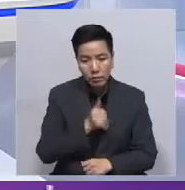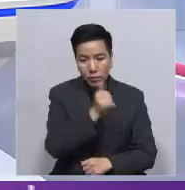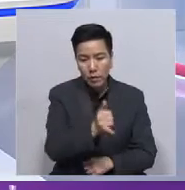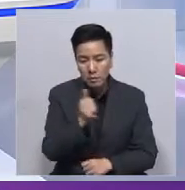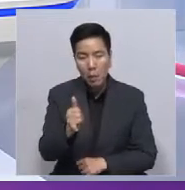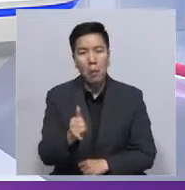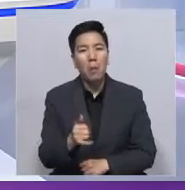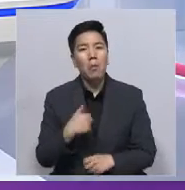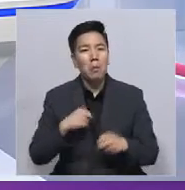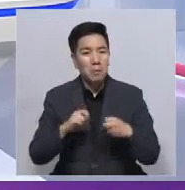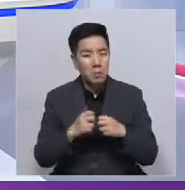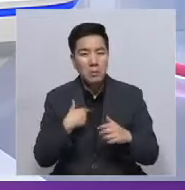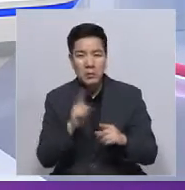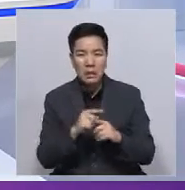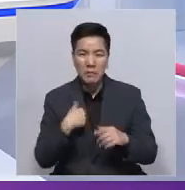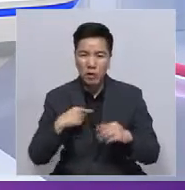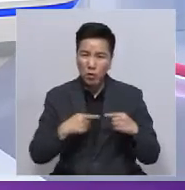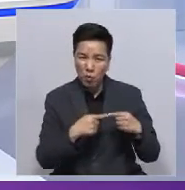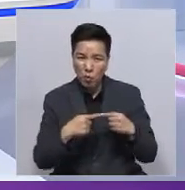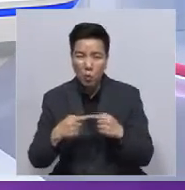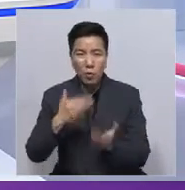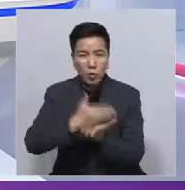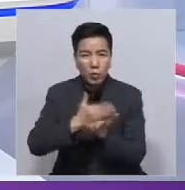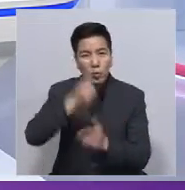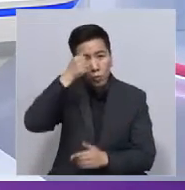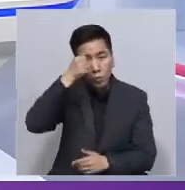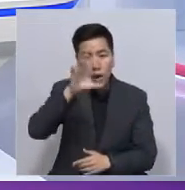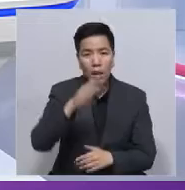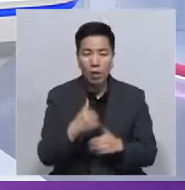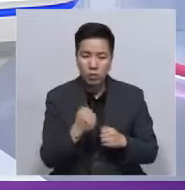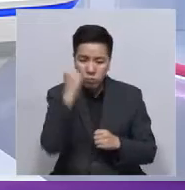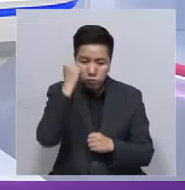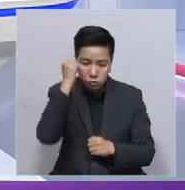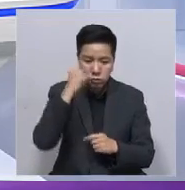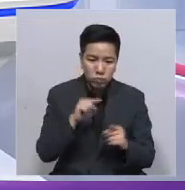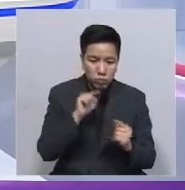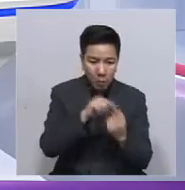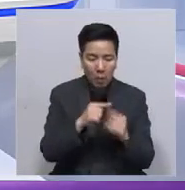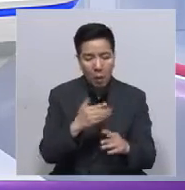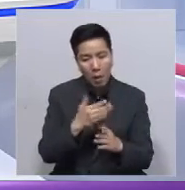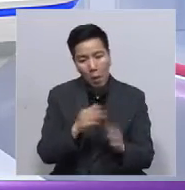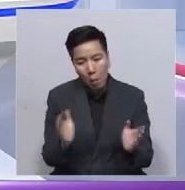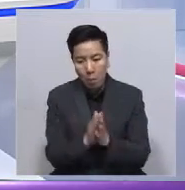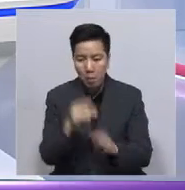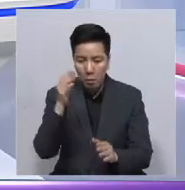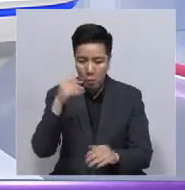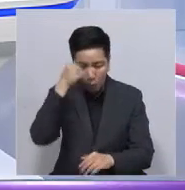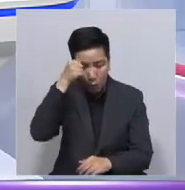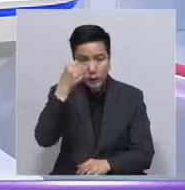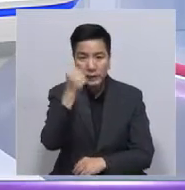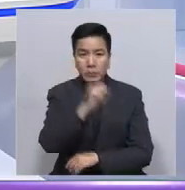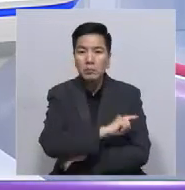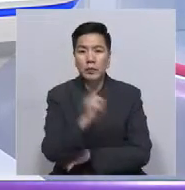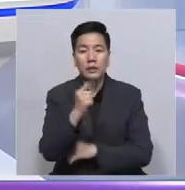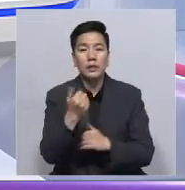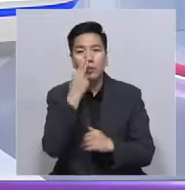เนี่ยเข้มข้นแล้วก็ต่อเนื่องด้วย ใช่แล้ว ก็หยุดยาว5วันนะครับการเดินทางเนี่ยน่าจะปาเข้าไปเนี่ย10 กว่าวันแล้วก็พอดีมีเห